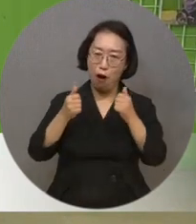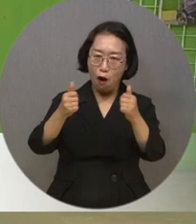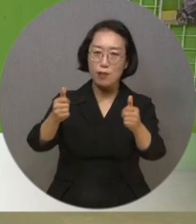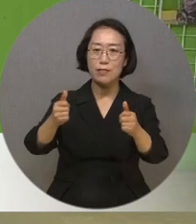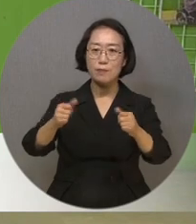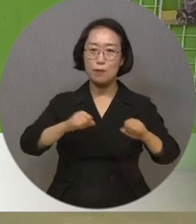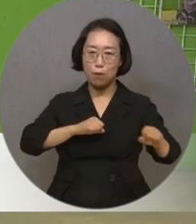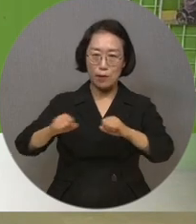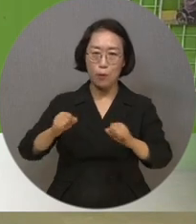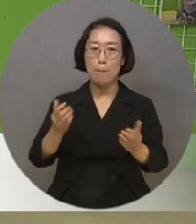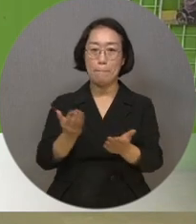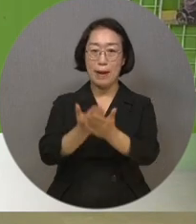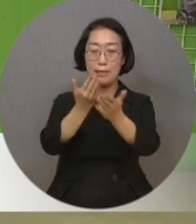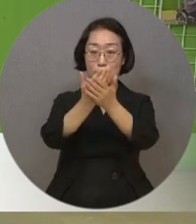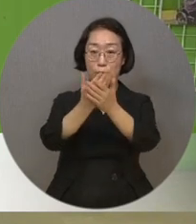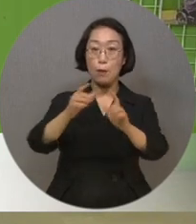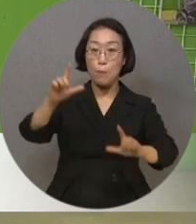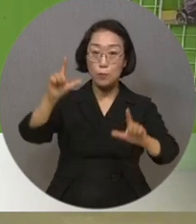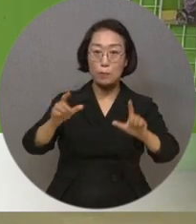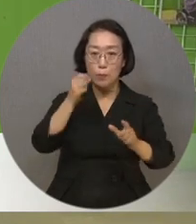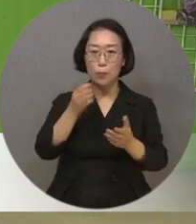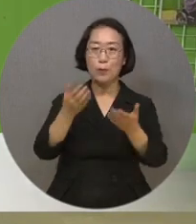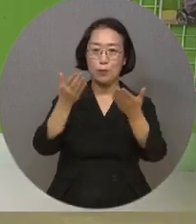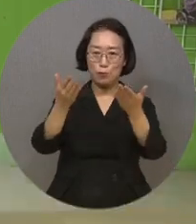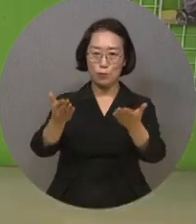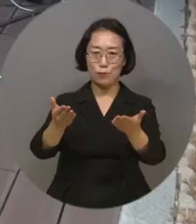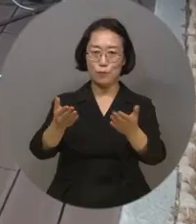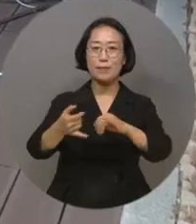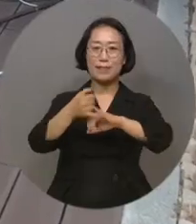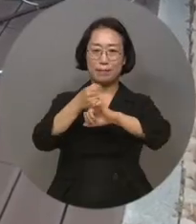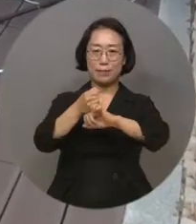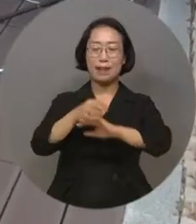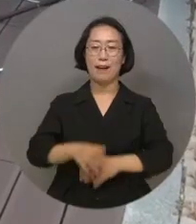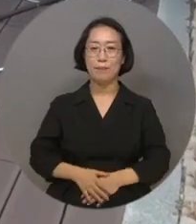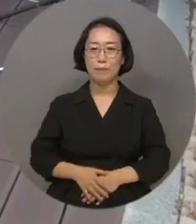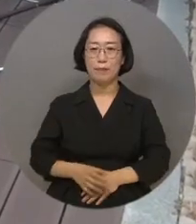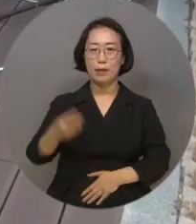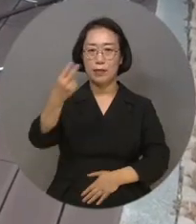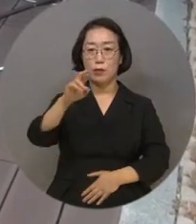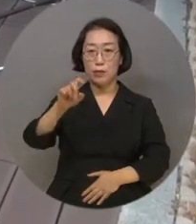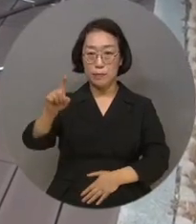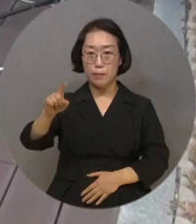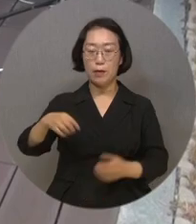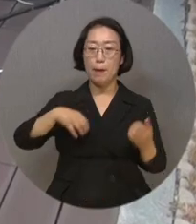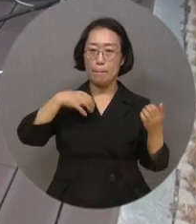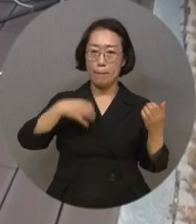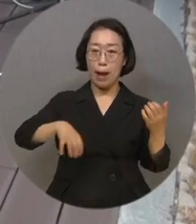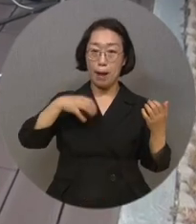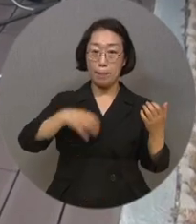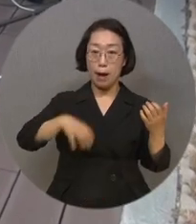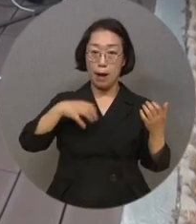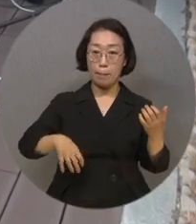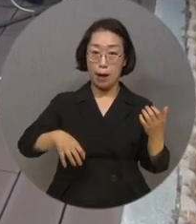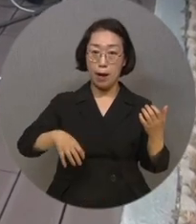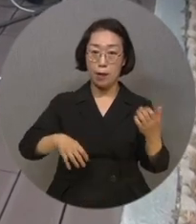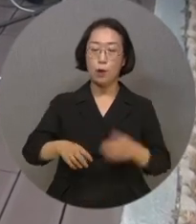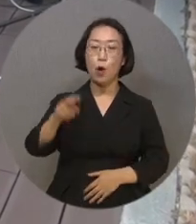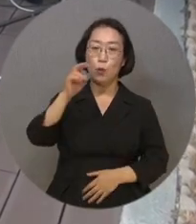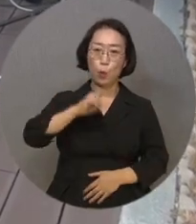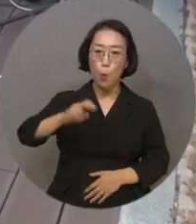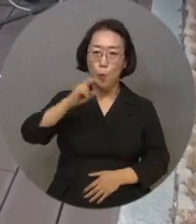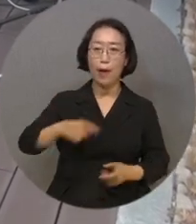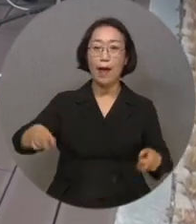노력하고 발전해 나가는 모습 보이도록 하겠습니다. 2021년부터 우쿨렐레를 연주하며